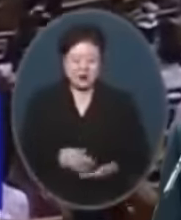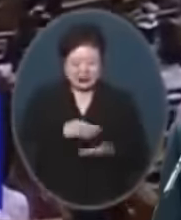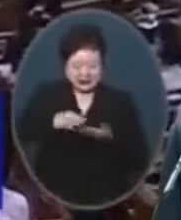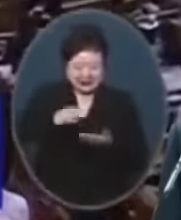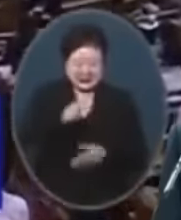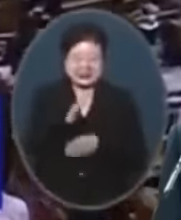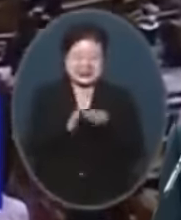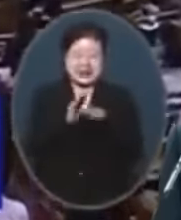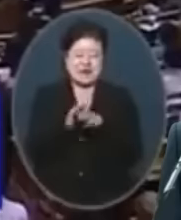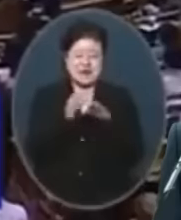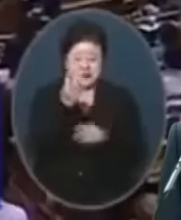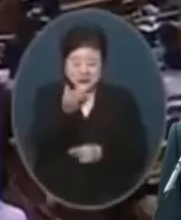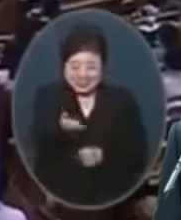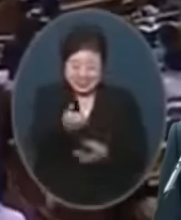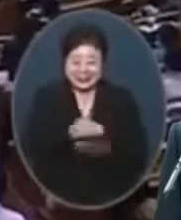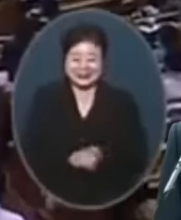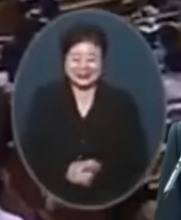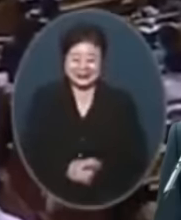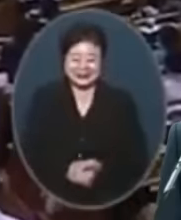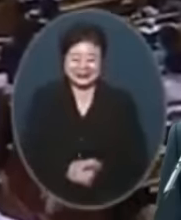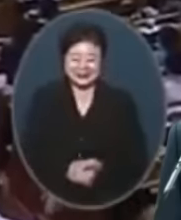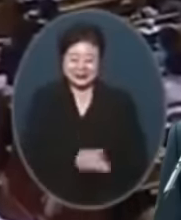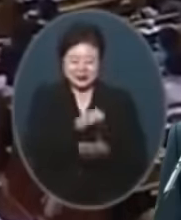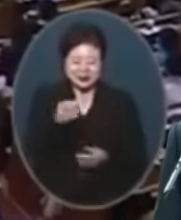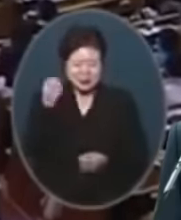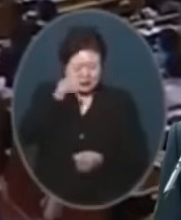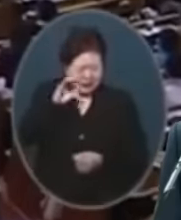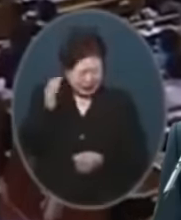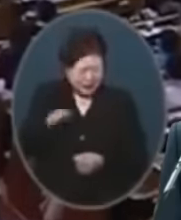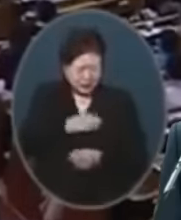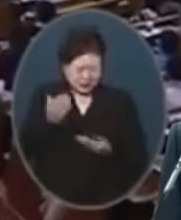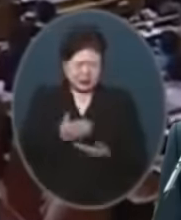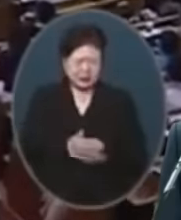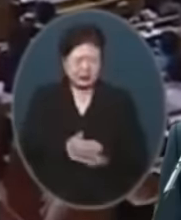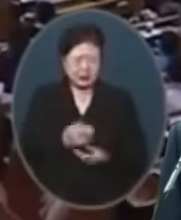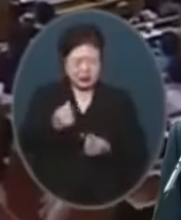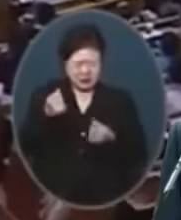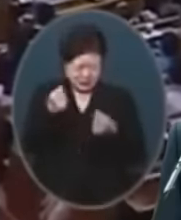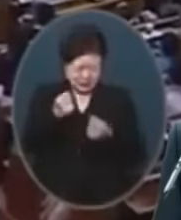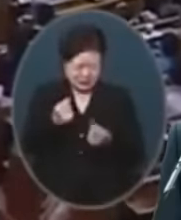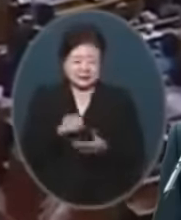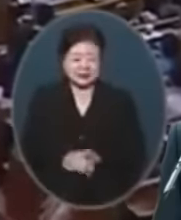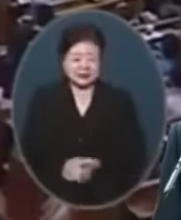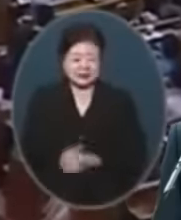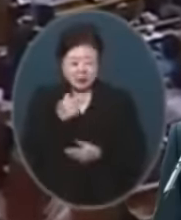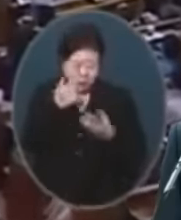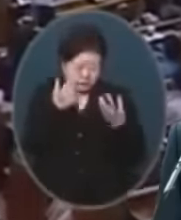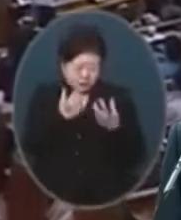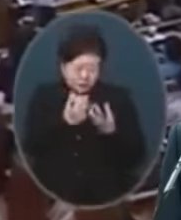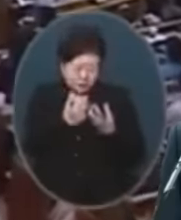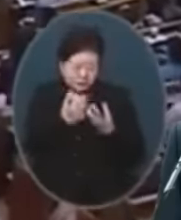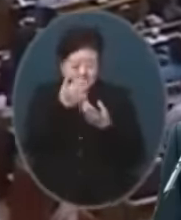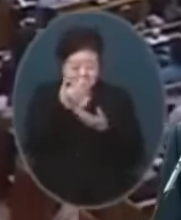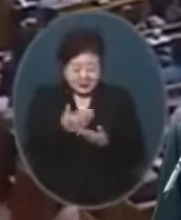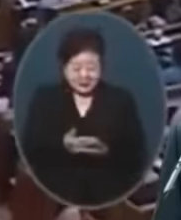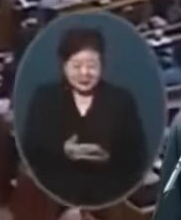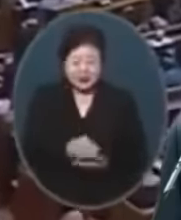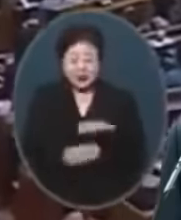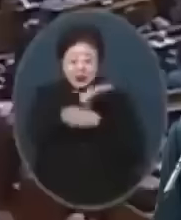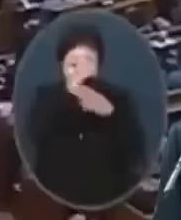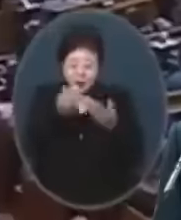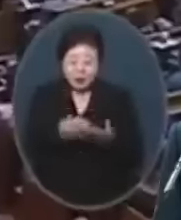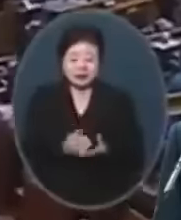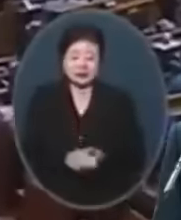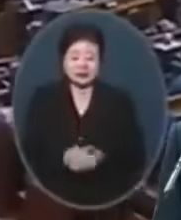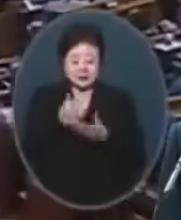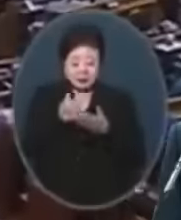것을 채우시라고 말씀하는 것입니다. 우리 영혼이 잘됨 같이 범사에 잘됨에 강건하고 생명을 얻되 모든